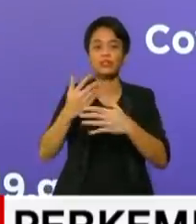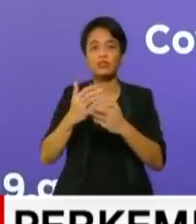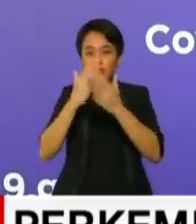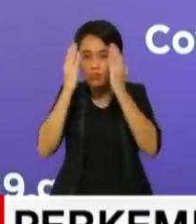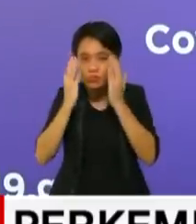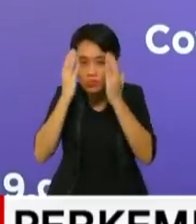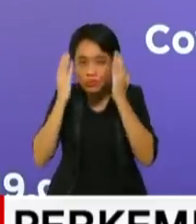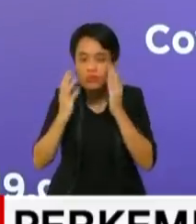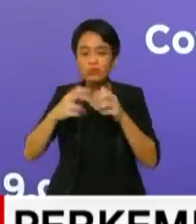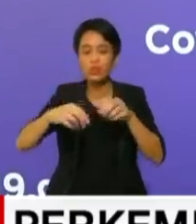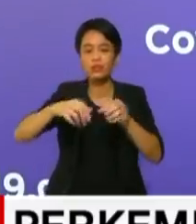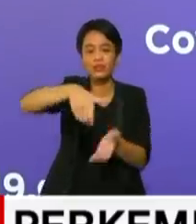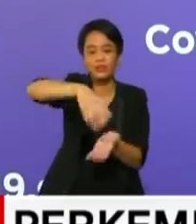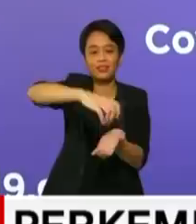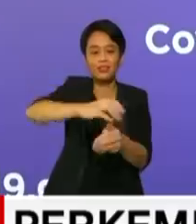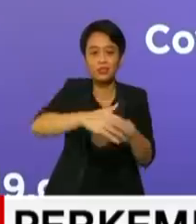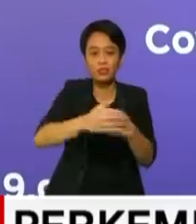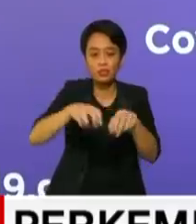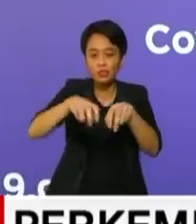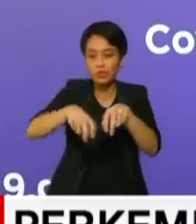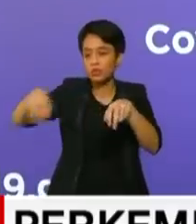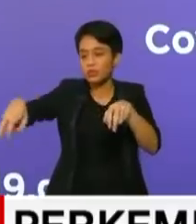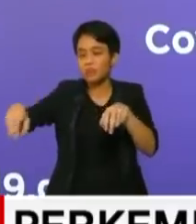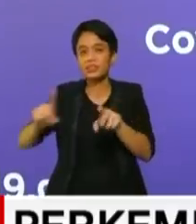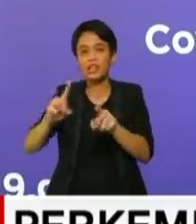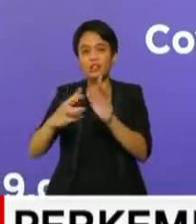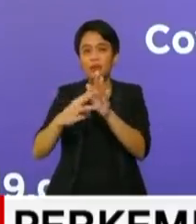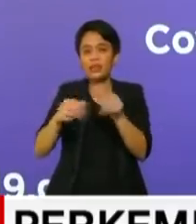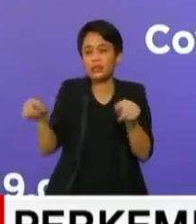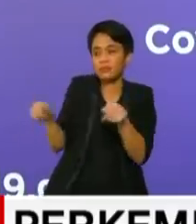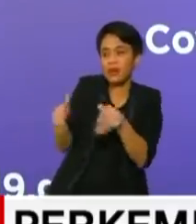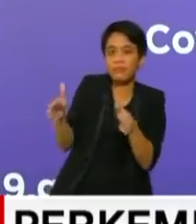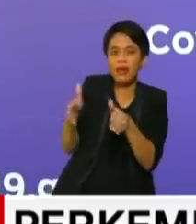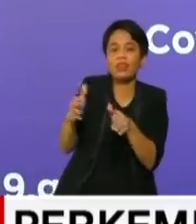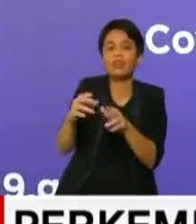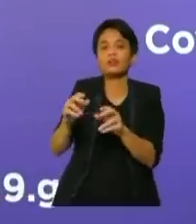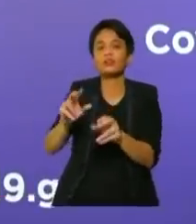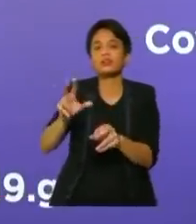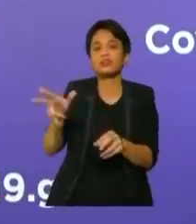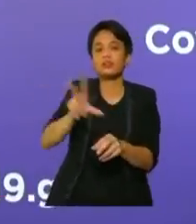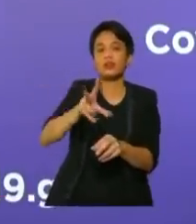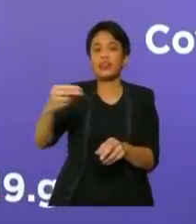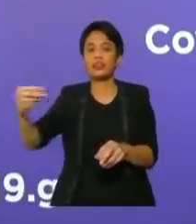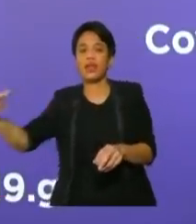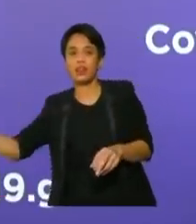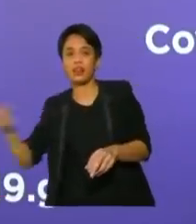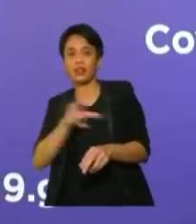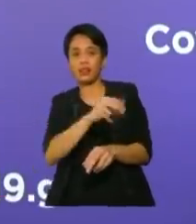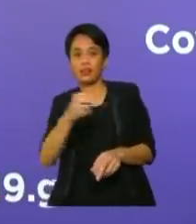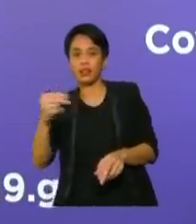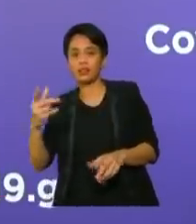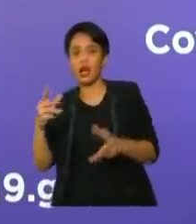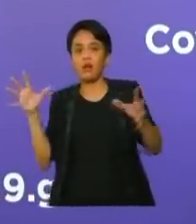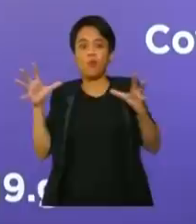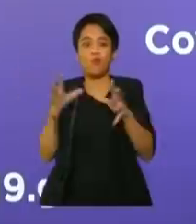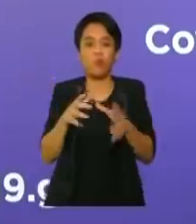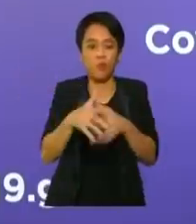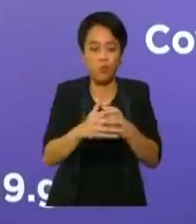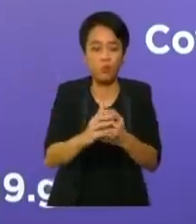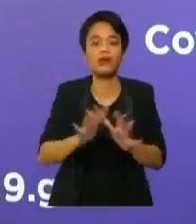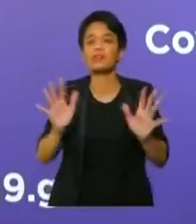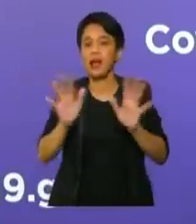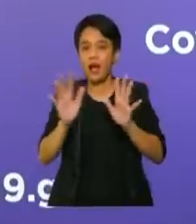kerannya berjarak kurang dari 1 meter, bergantian. Tidak kemudian harus berkerumun. Kemudian